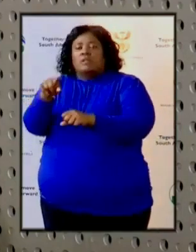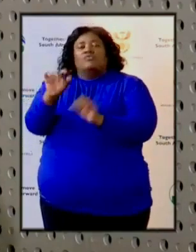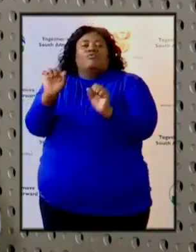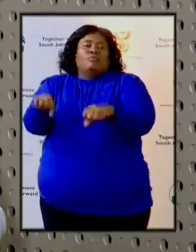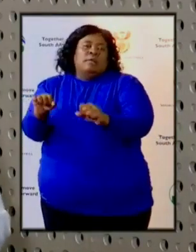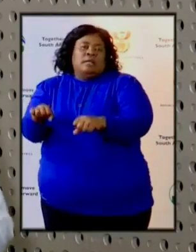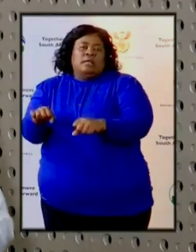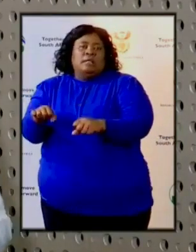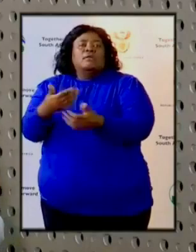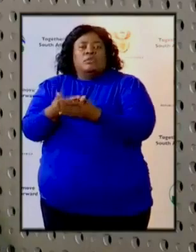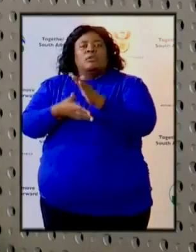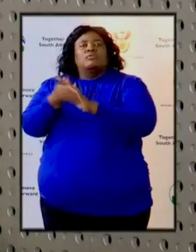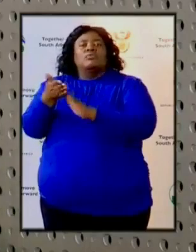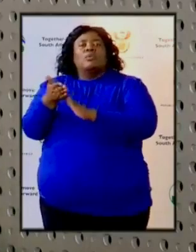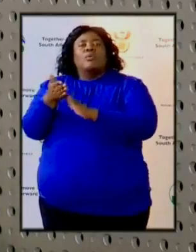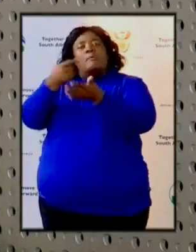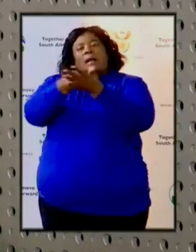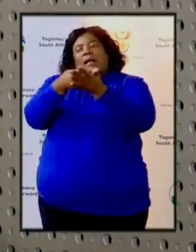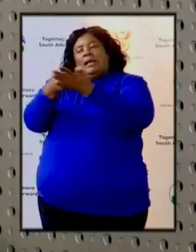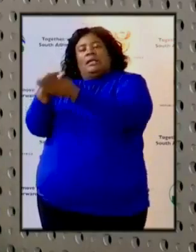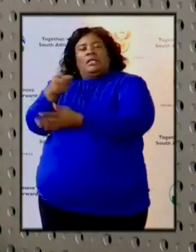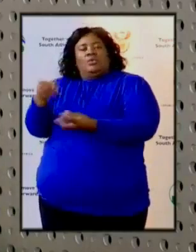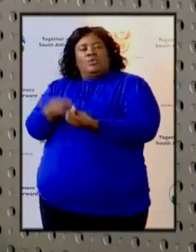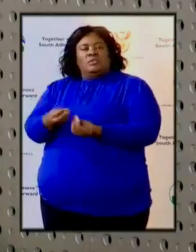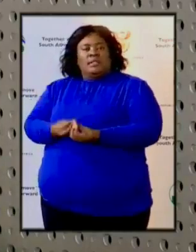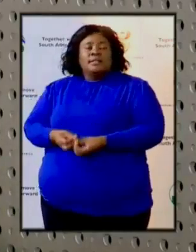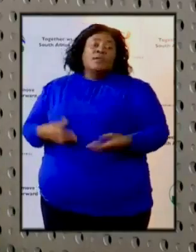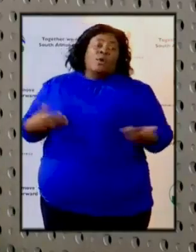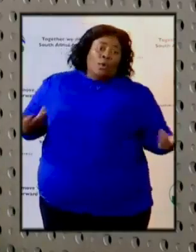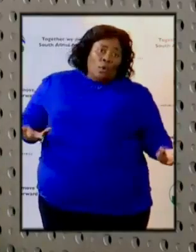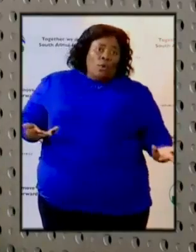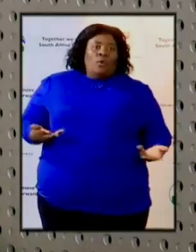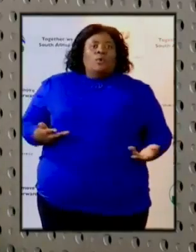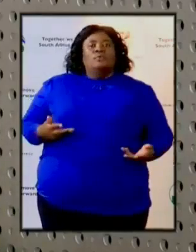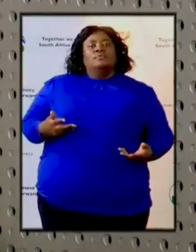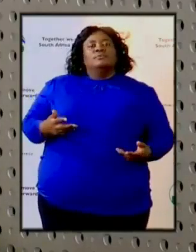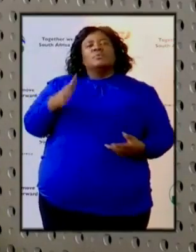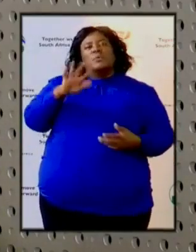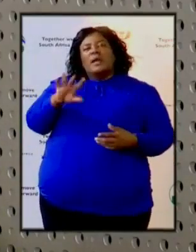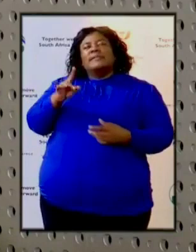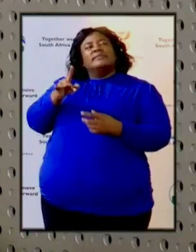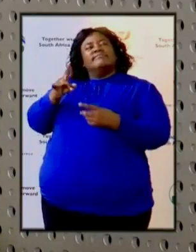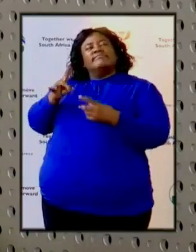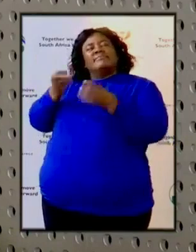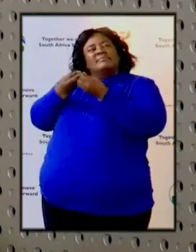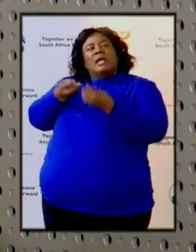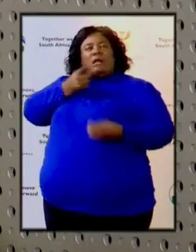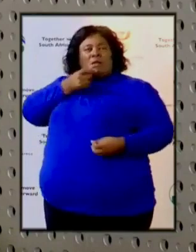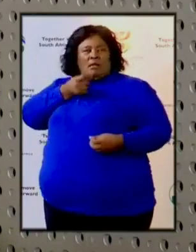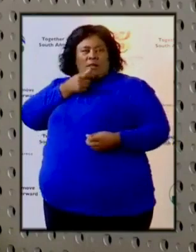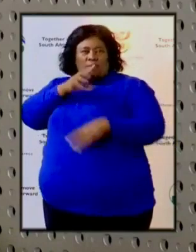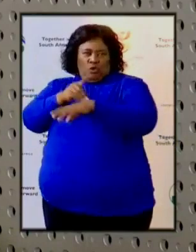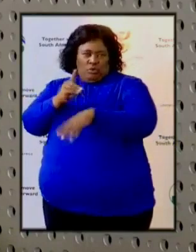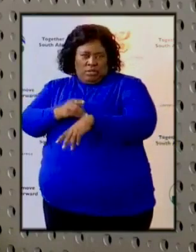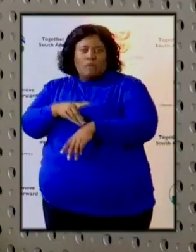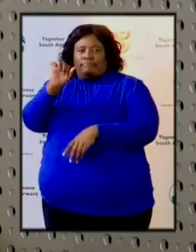ukuthi uphume uyothenga lezo zinto. Noma ufuna izinto zakadokotela uzovunyelwa.